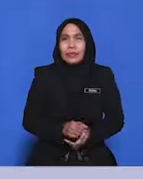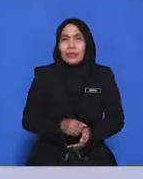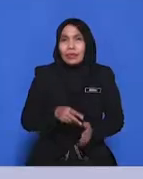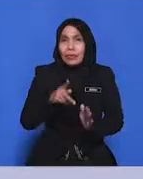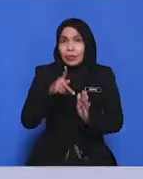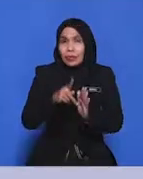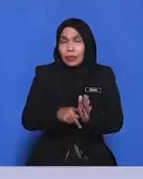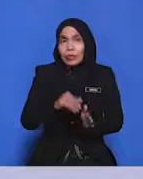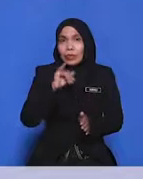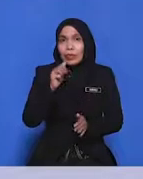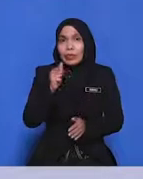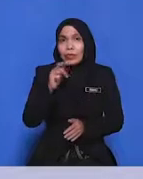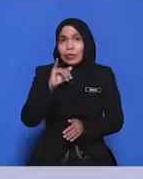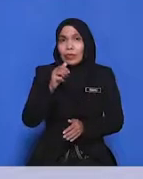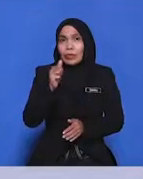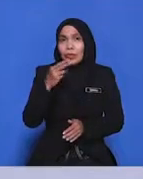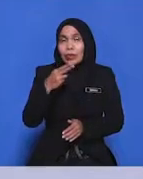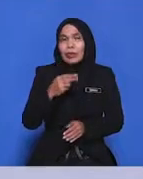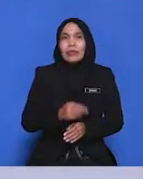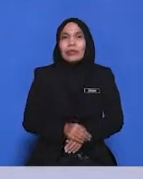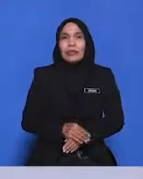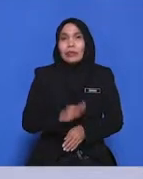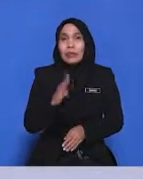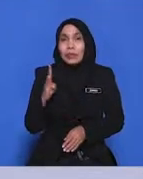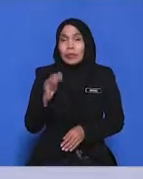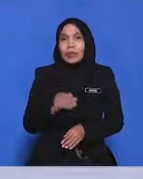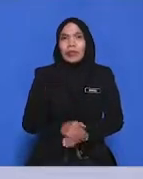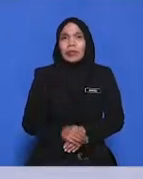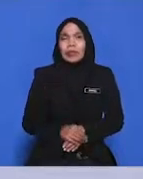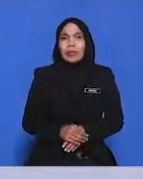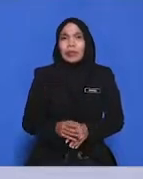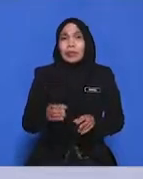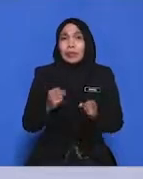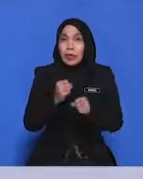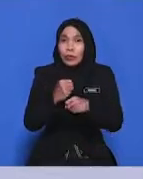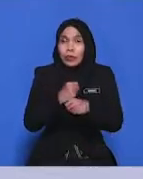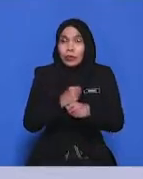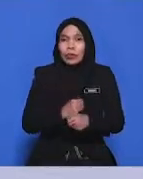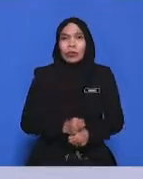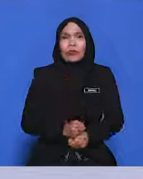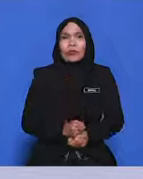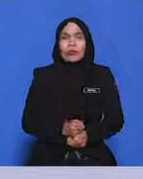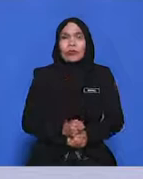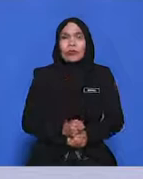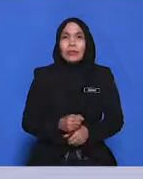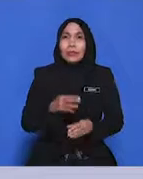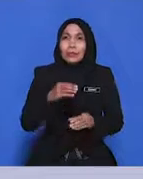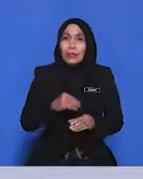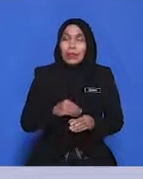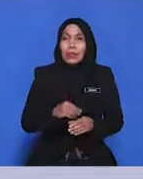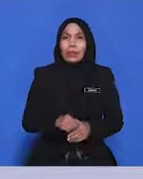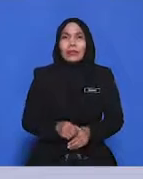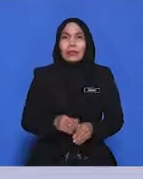Barat mahu membentuk dan membina persepsi dalam kalangan masyarakat yang dijajah